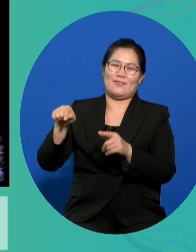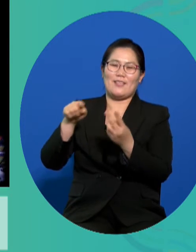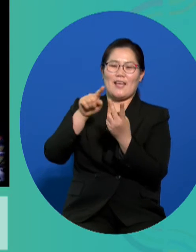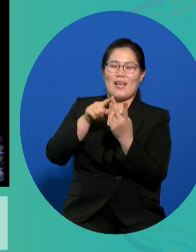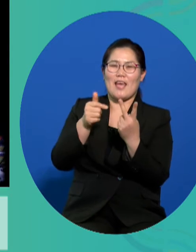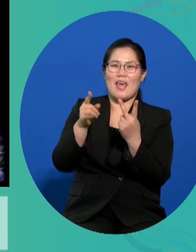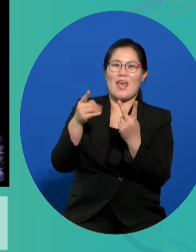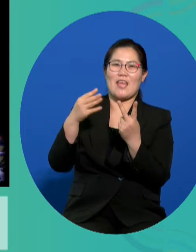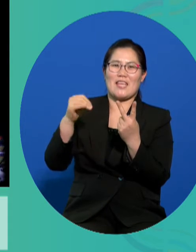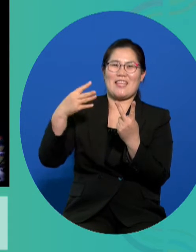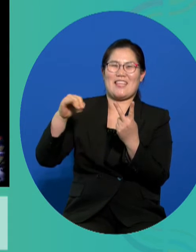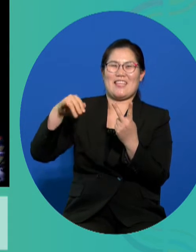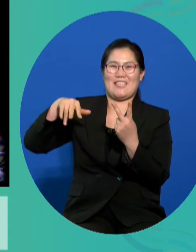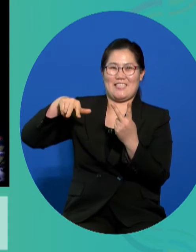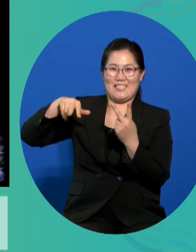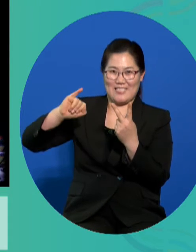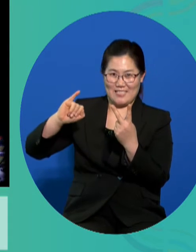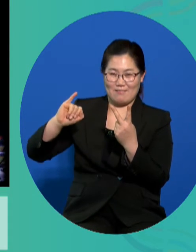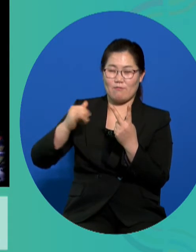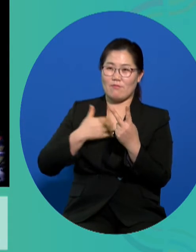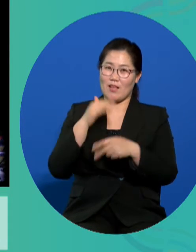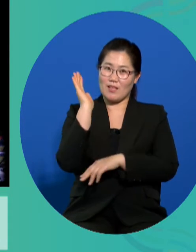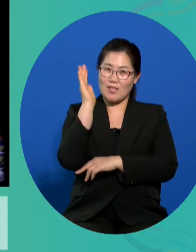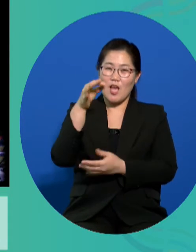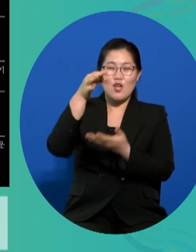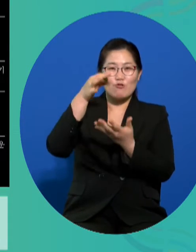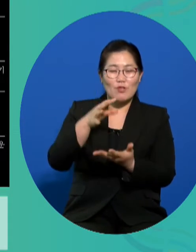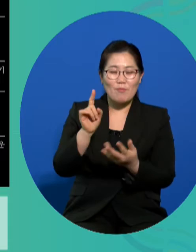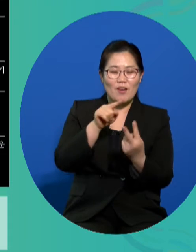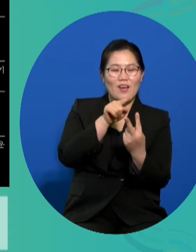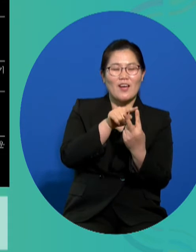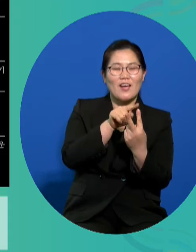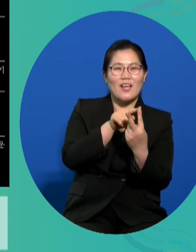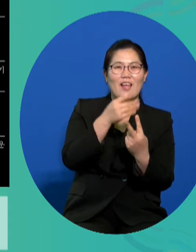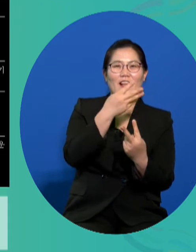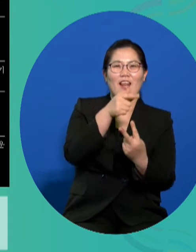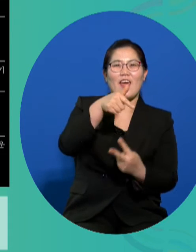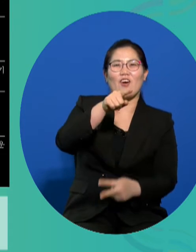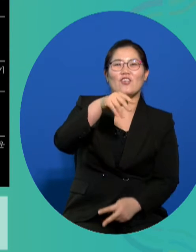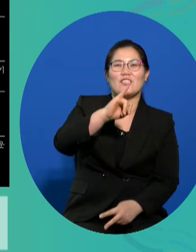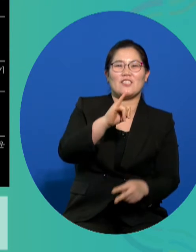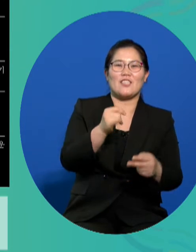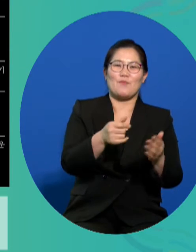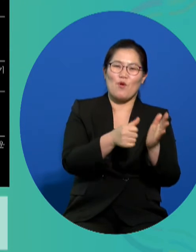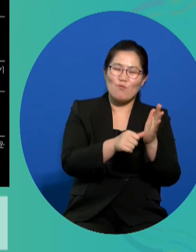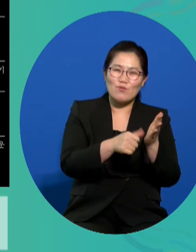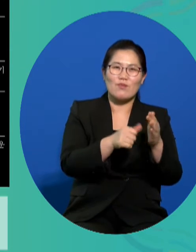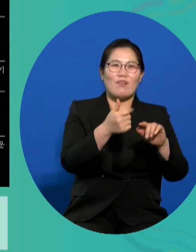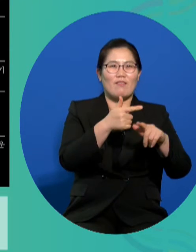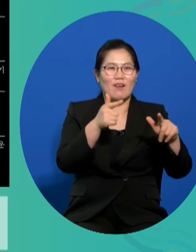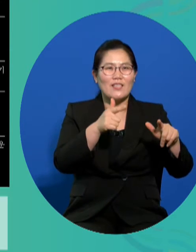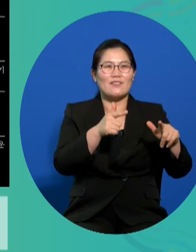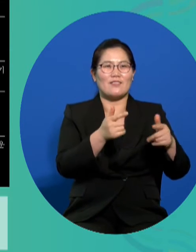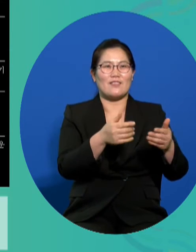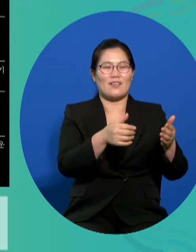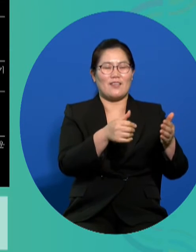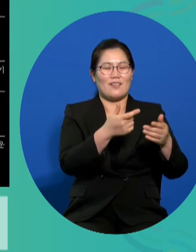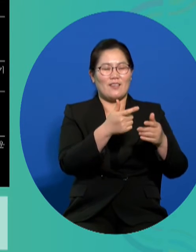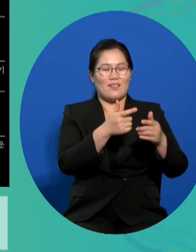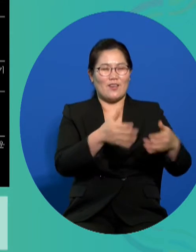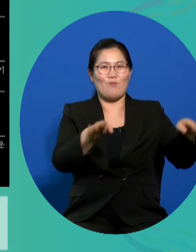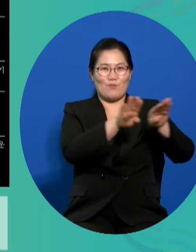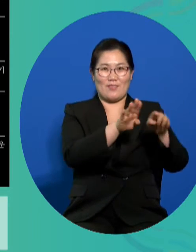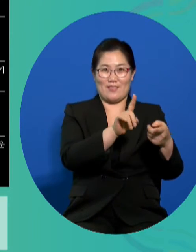레거시와 관련된 이야기만 한다고 생각을 해주시면 되겠습니다. 자, 우리가 알고 있는 패럴림픽 유산이